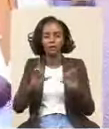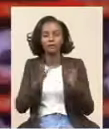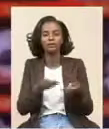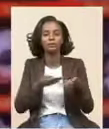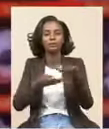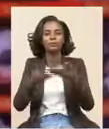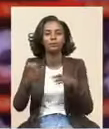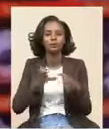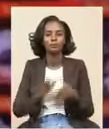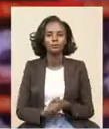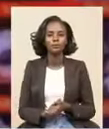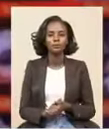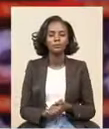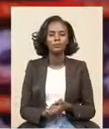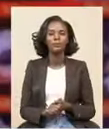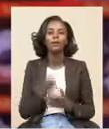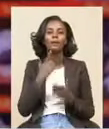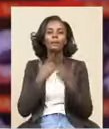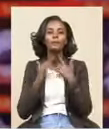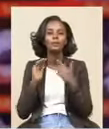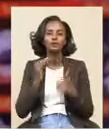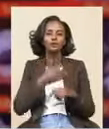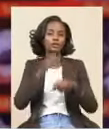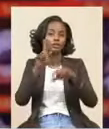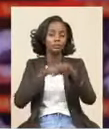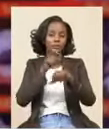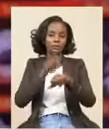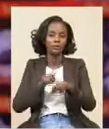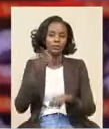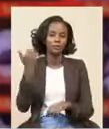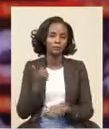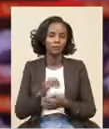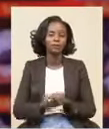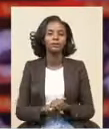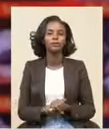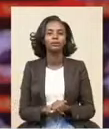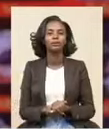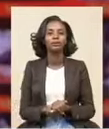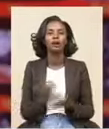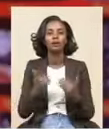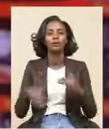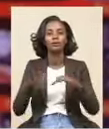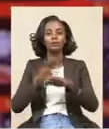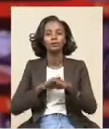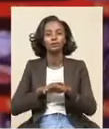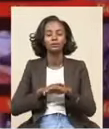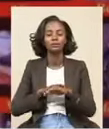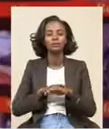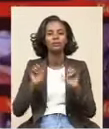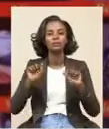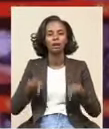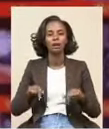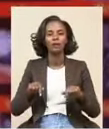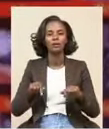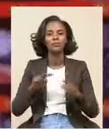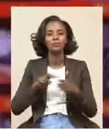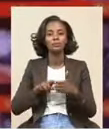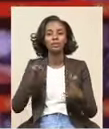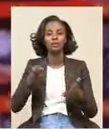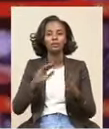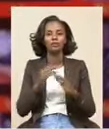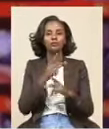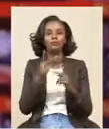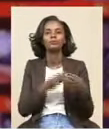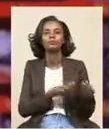አድርጓል። ምኞታችን የረጅም ጊዜ ነበር። አሁን ላይ ዛሬ ለመነሻነት የሚሆን ቦታ